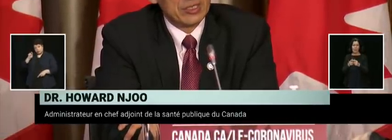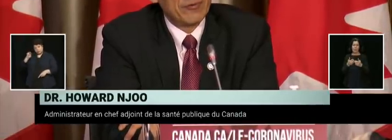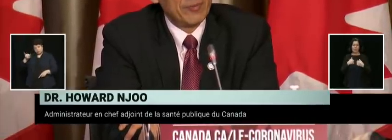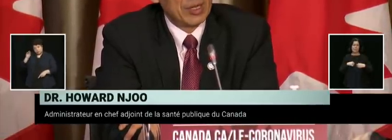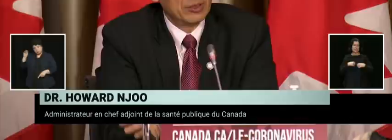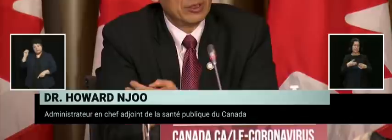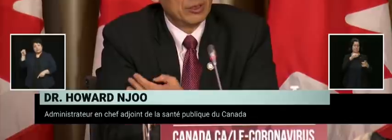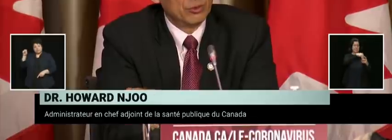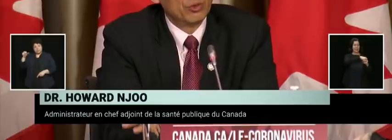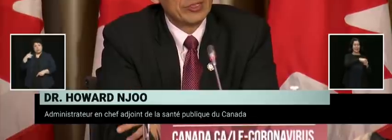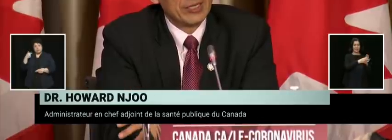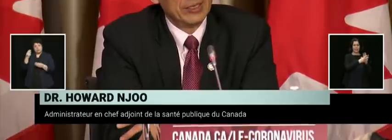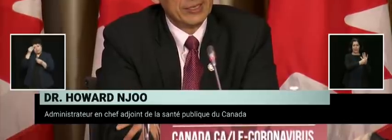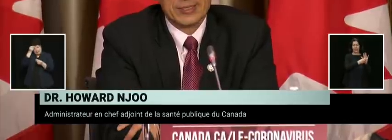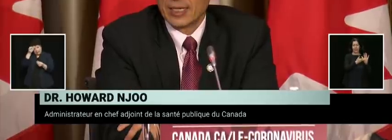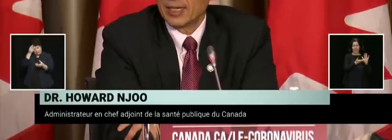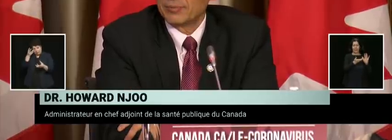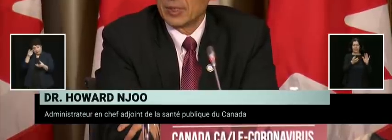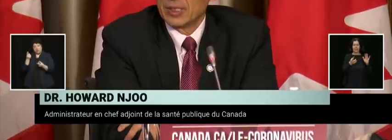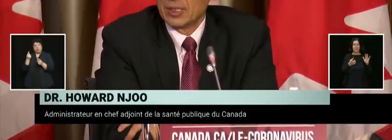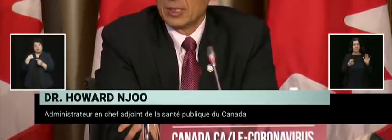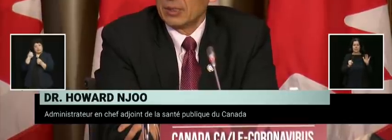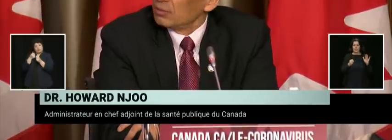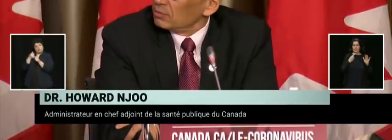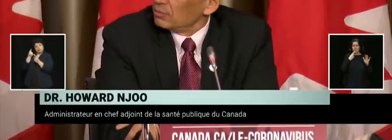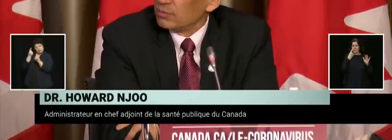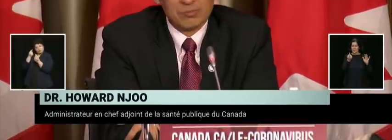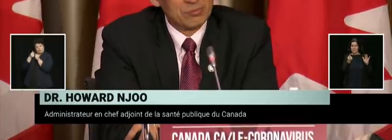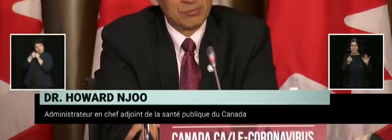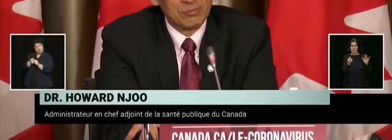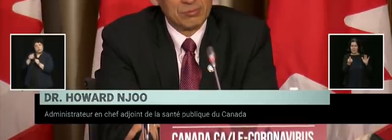ça fait partie de nos analyses.